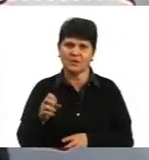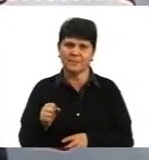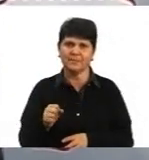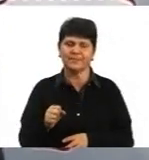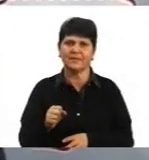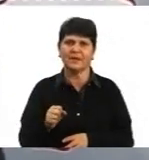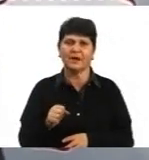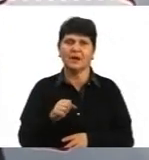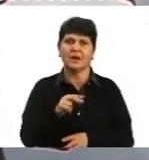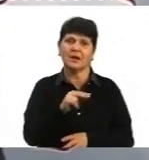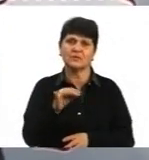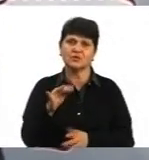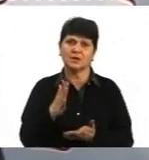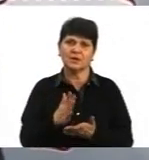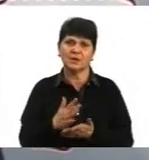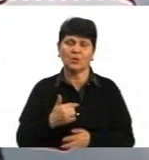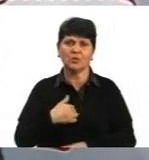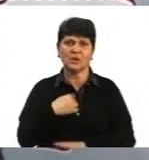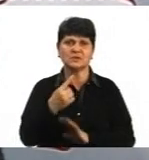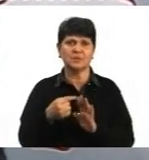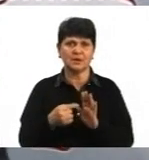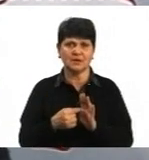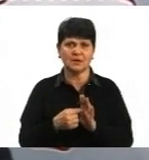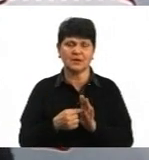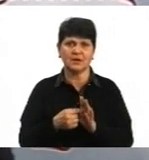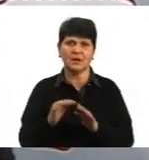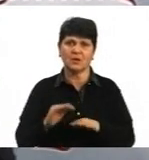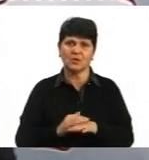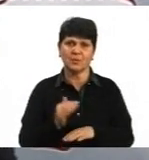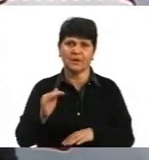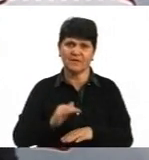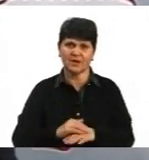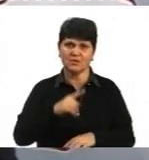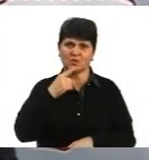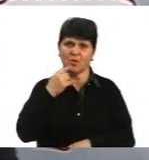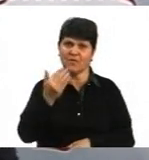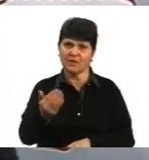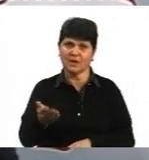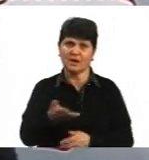є, ми вас чуємо, говоріть, будь ласка. Доброго вечора.